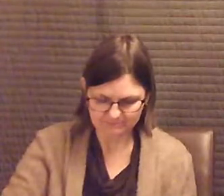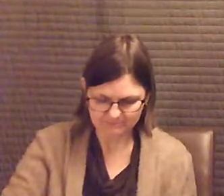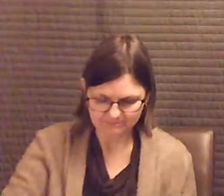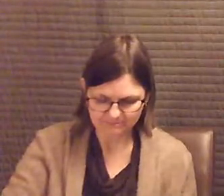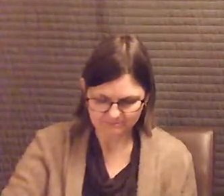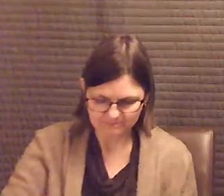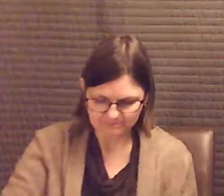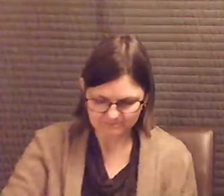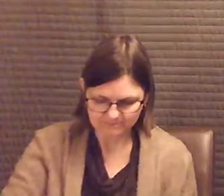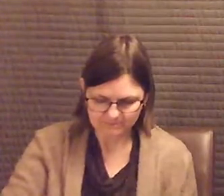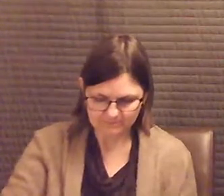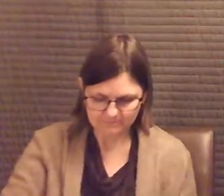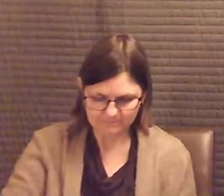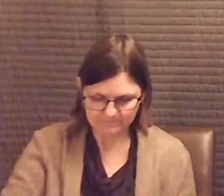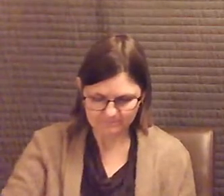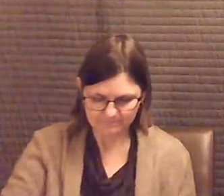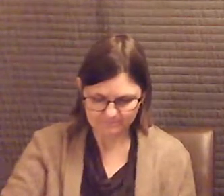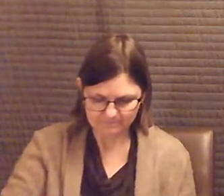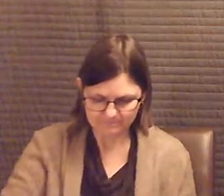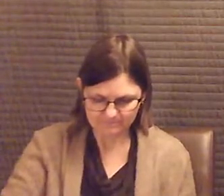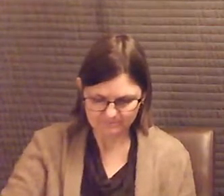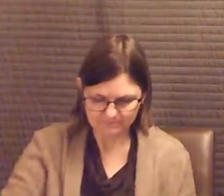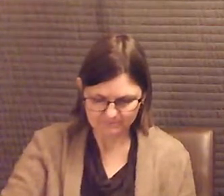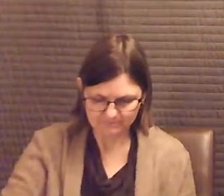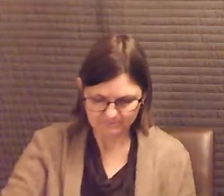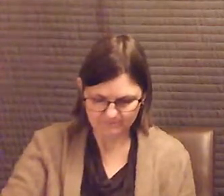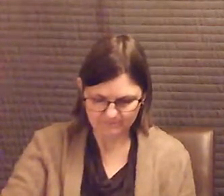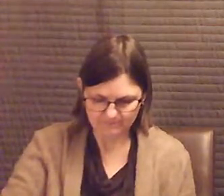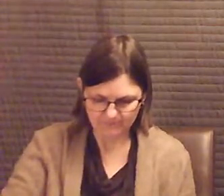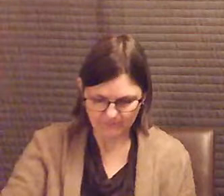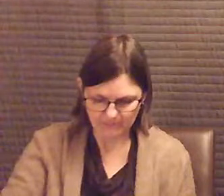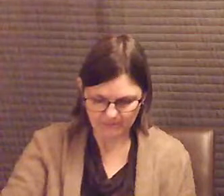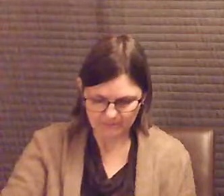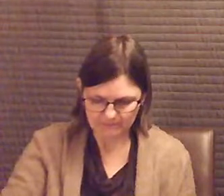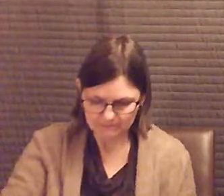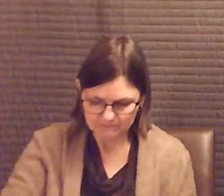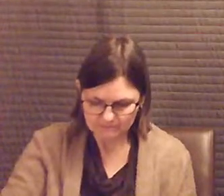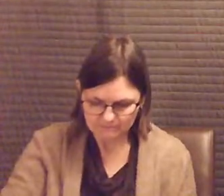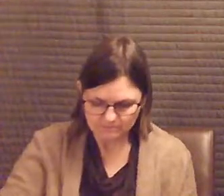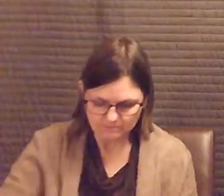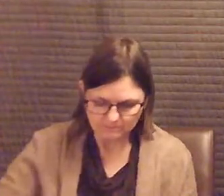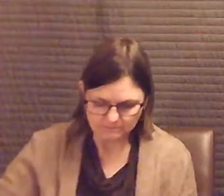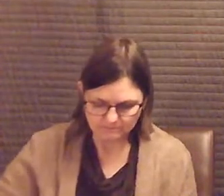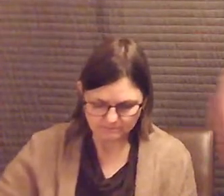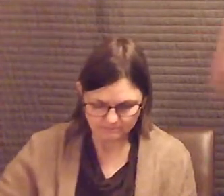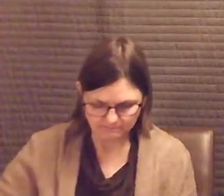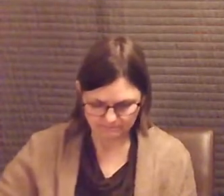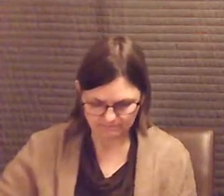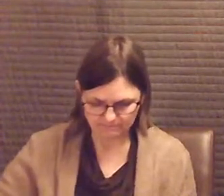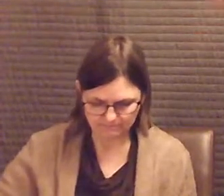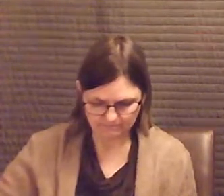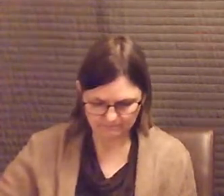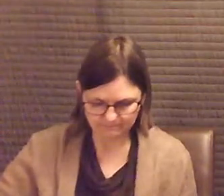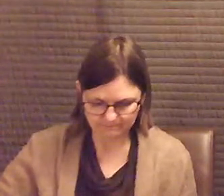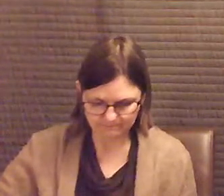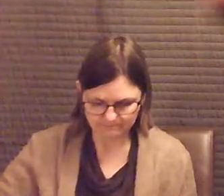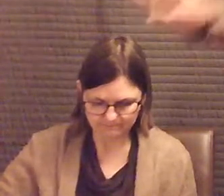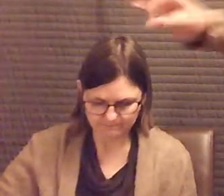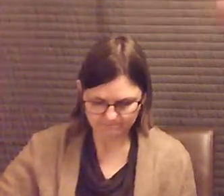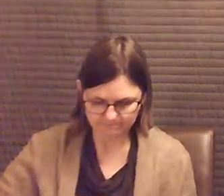je nederig anders het is testimonies moet je christen fight against them they follow de